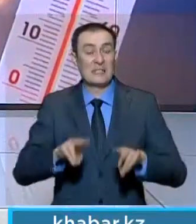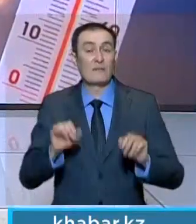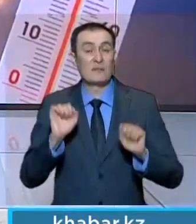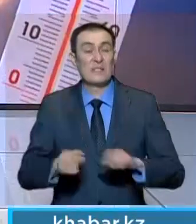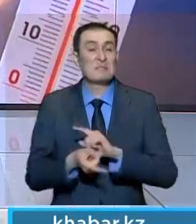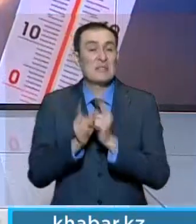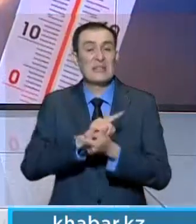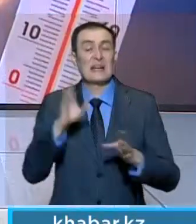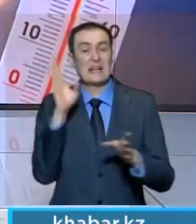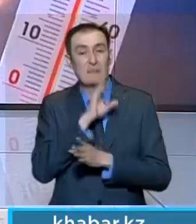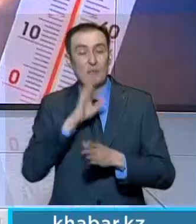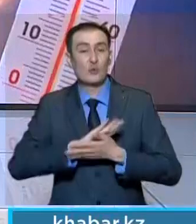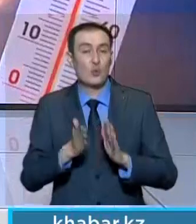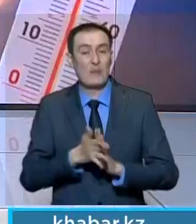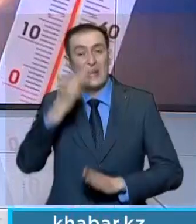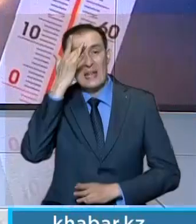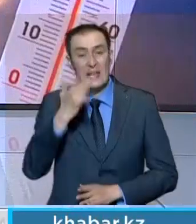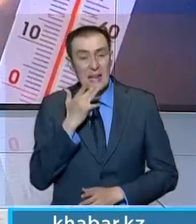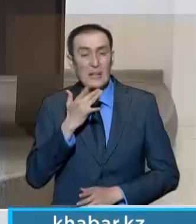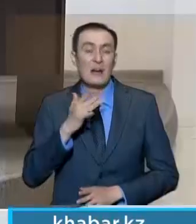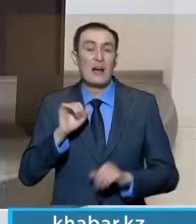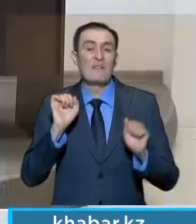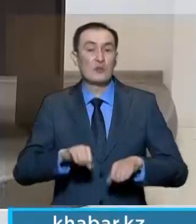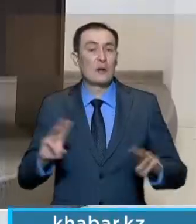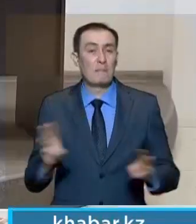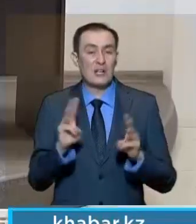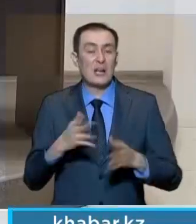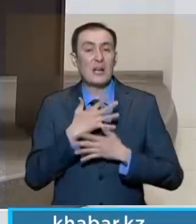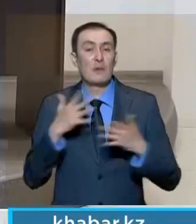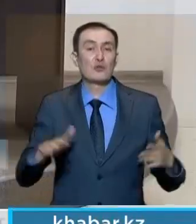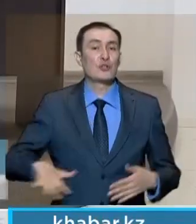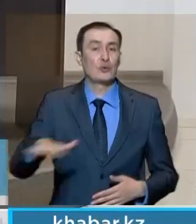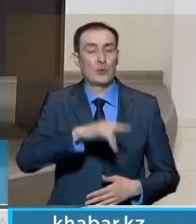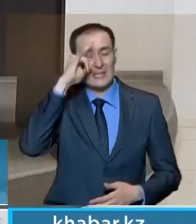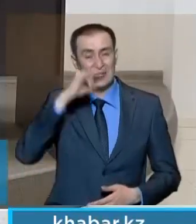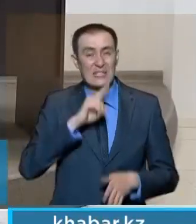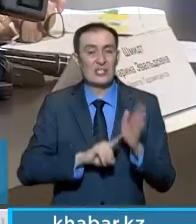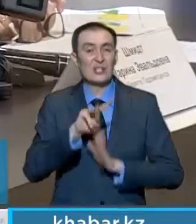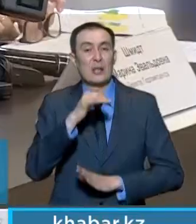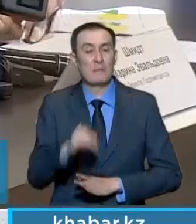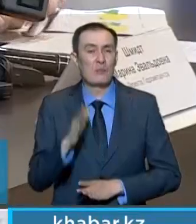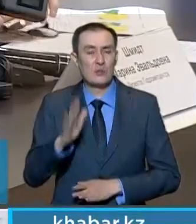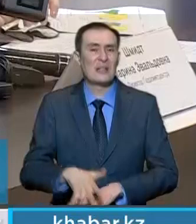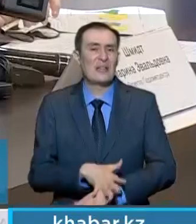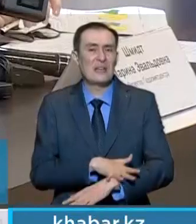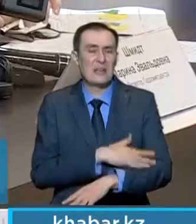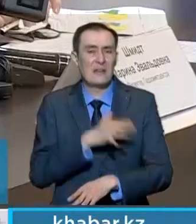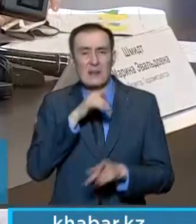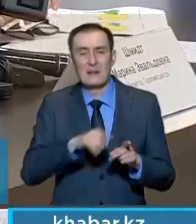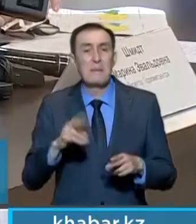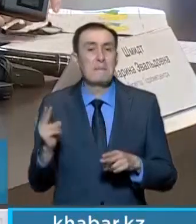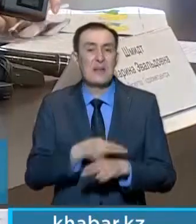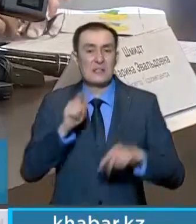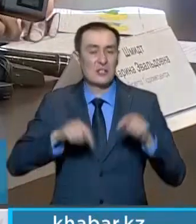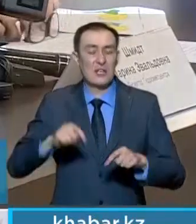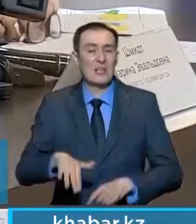из-за изменения климатических условий уже этим летом пожары возможны на большей части Казахстана. С начала мая ожидается длительный период без осадков